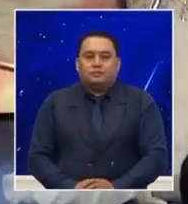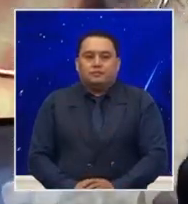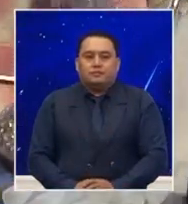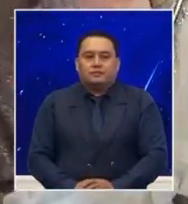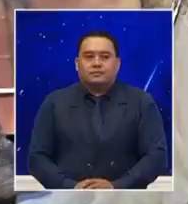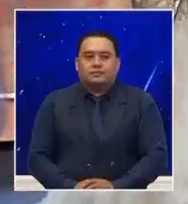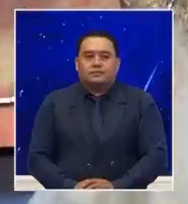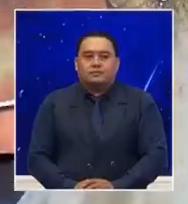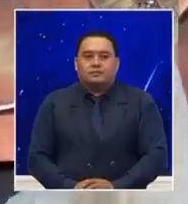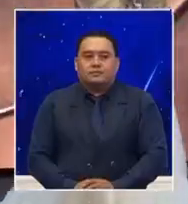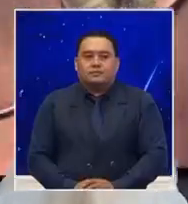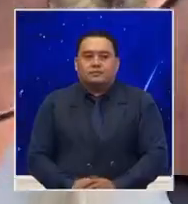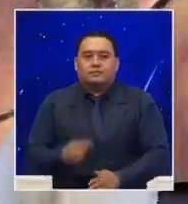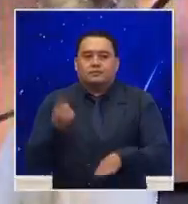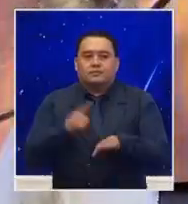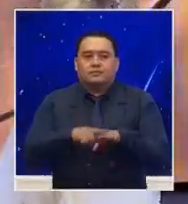Бірінші орын